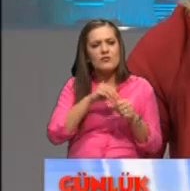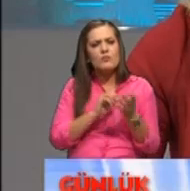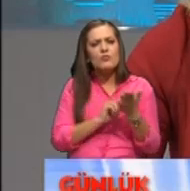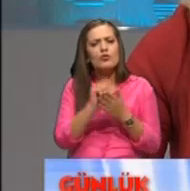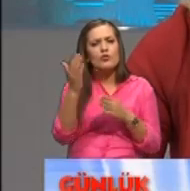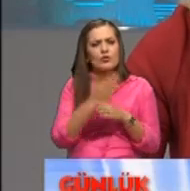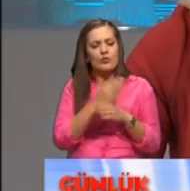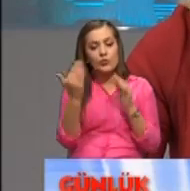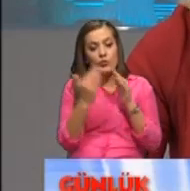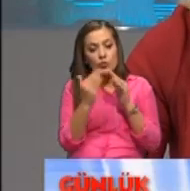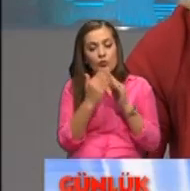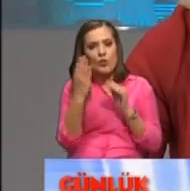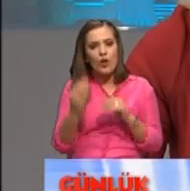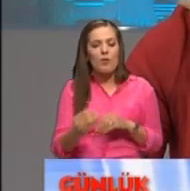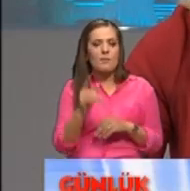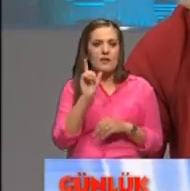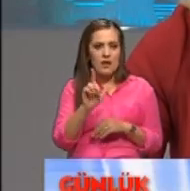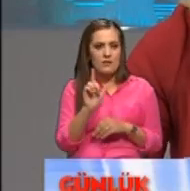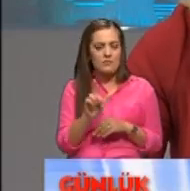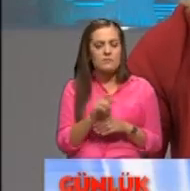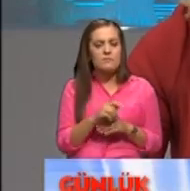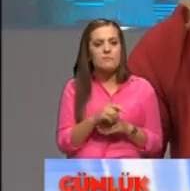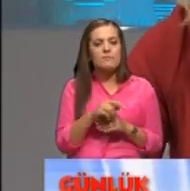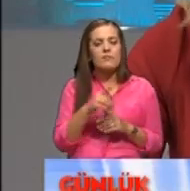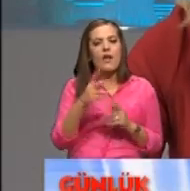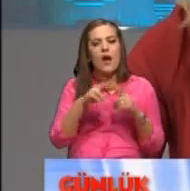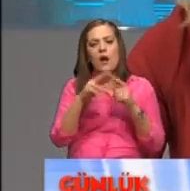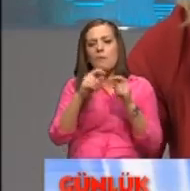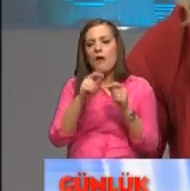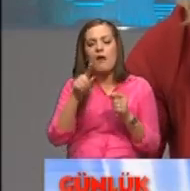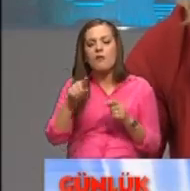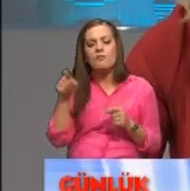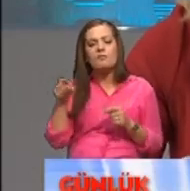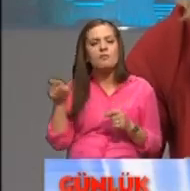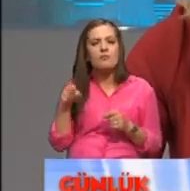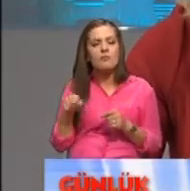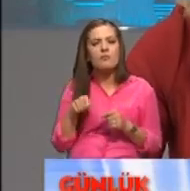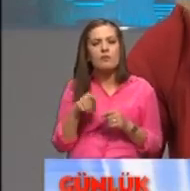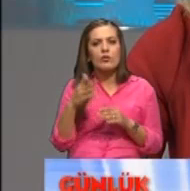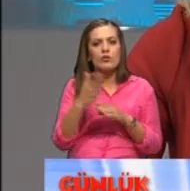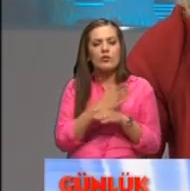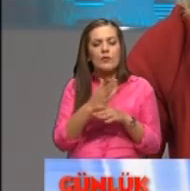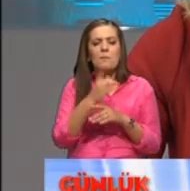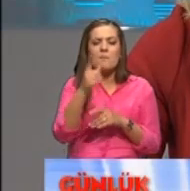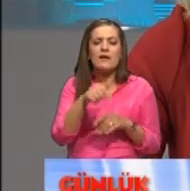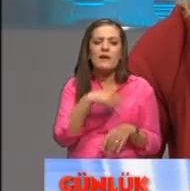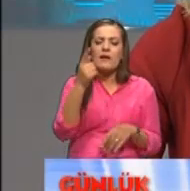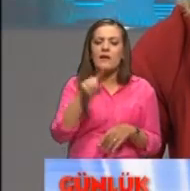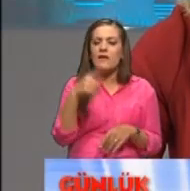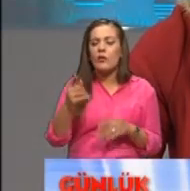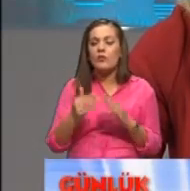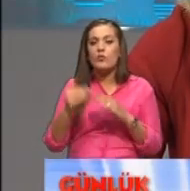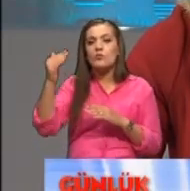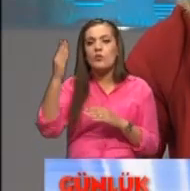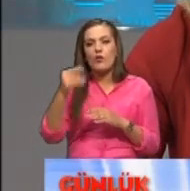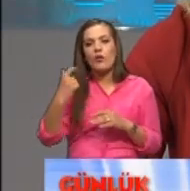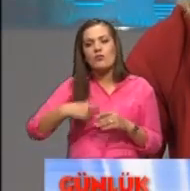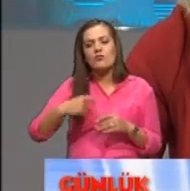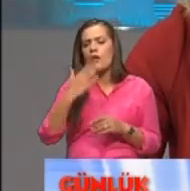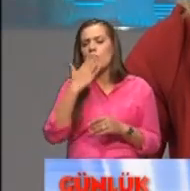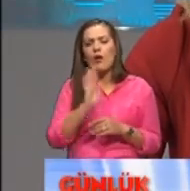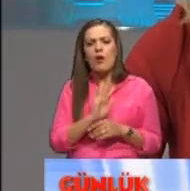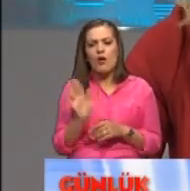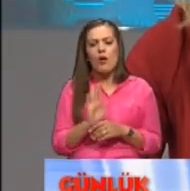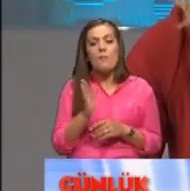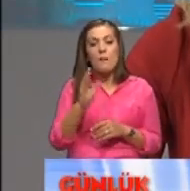bütün ürünler uygun olan ürünler olması gerekiyor. A ya da B ürünlerinin birinin genelde diğerinden üstün olan özelliği